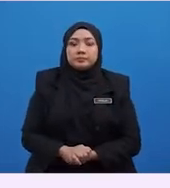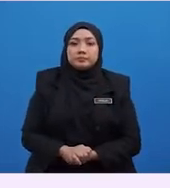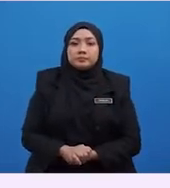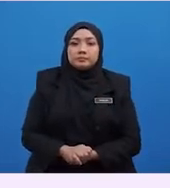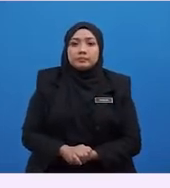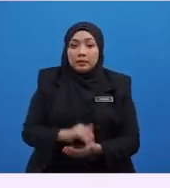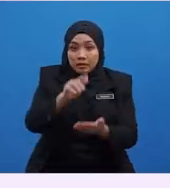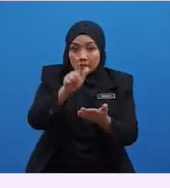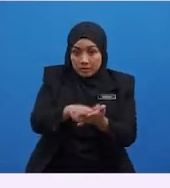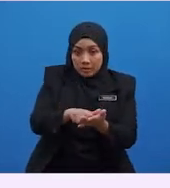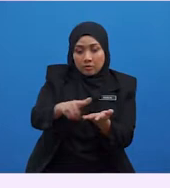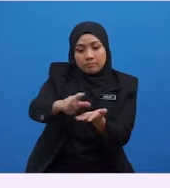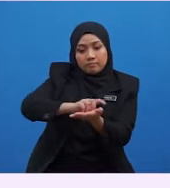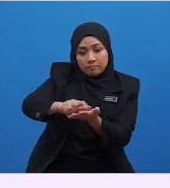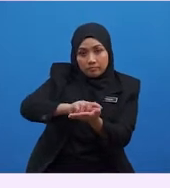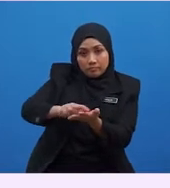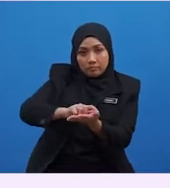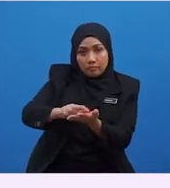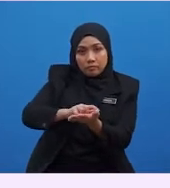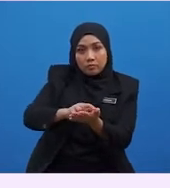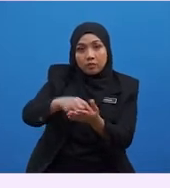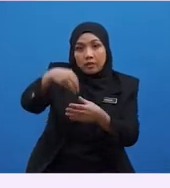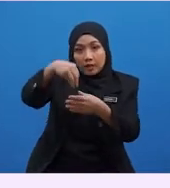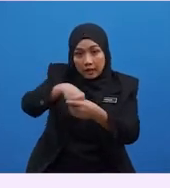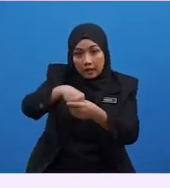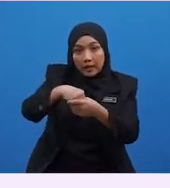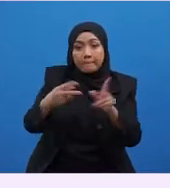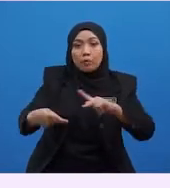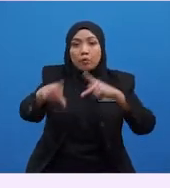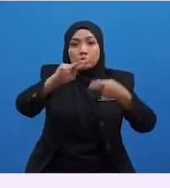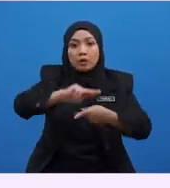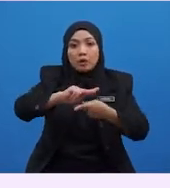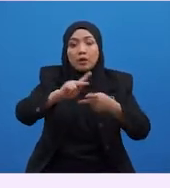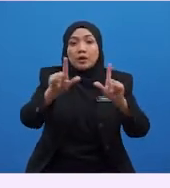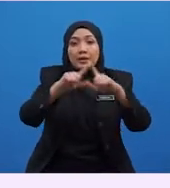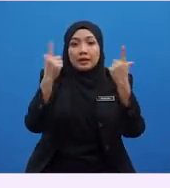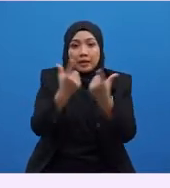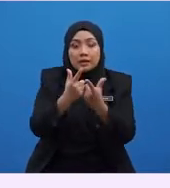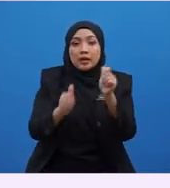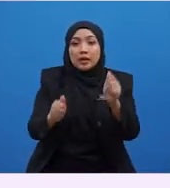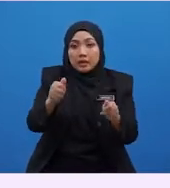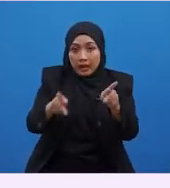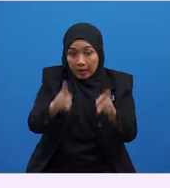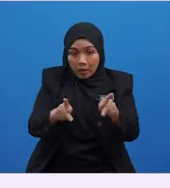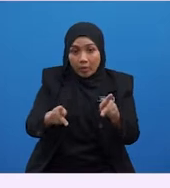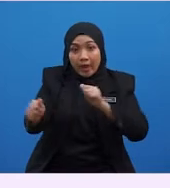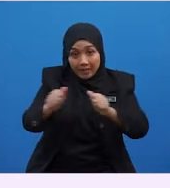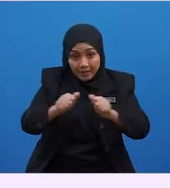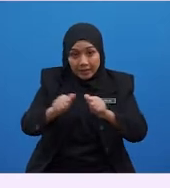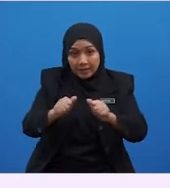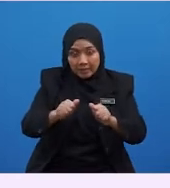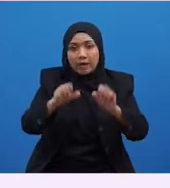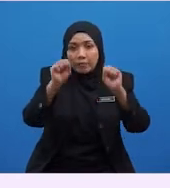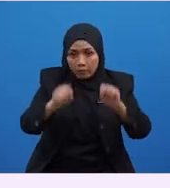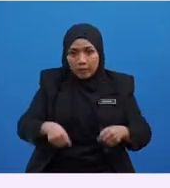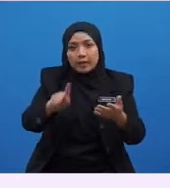Anda letakkan pula cursor teks pada kekotak input kelas. Jika kekotak ini aktif, anda boleh